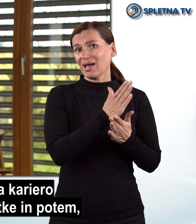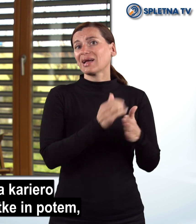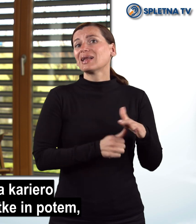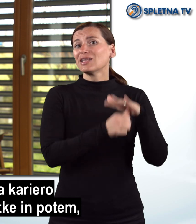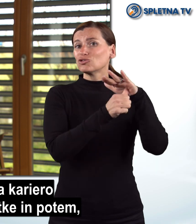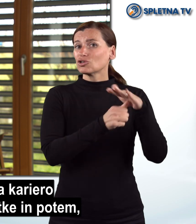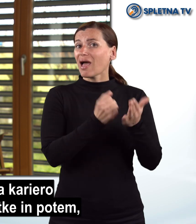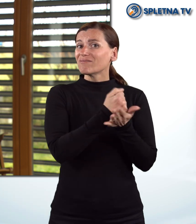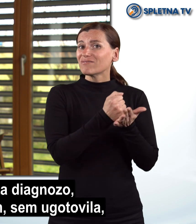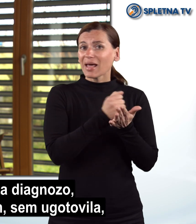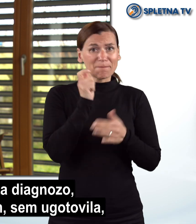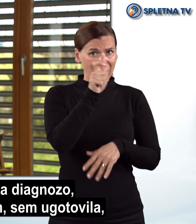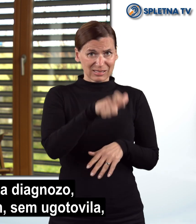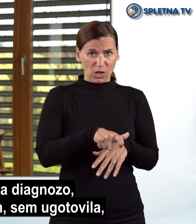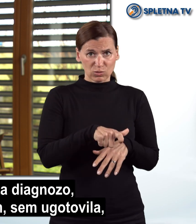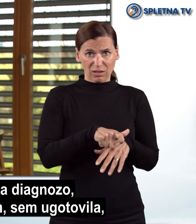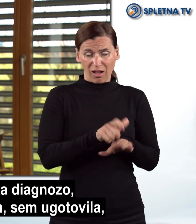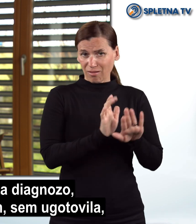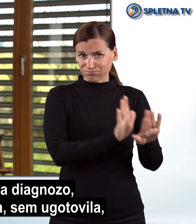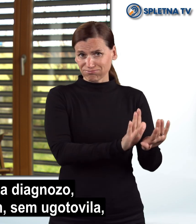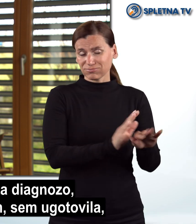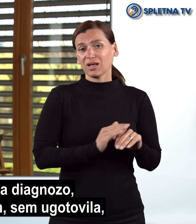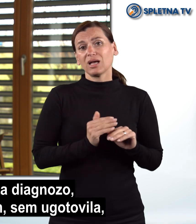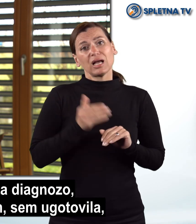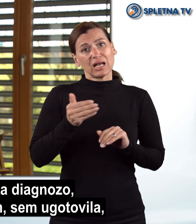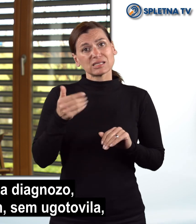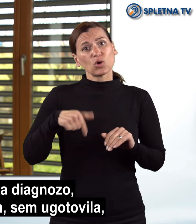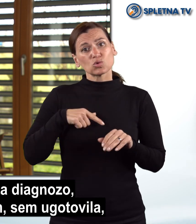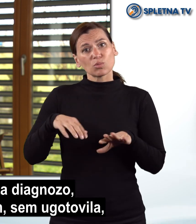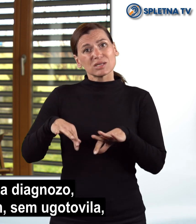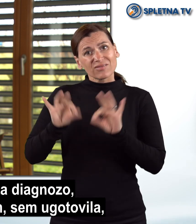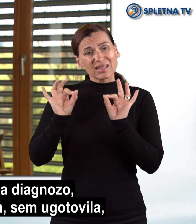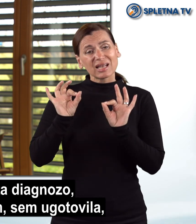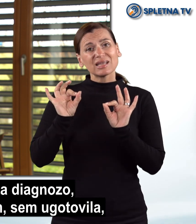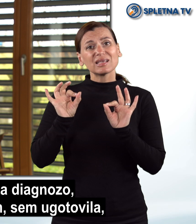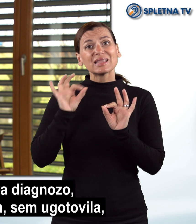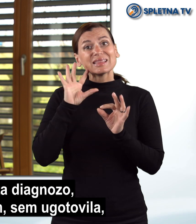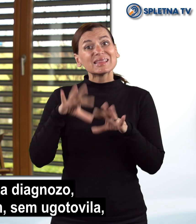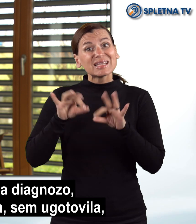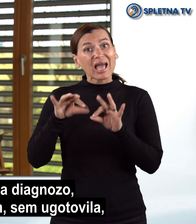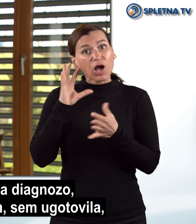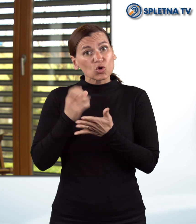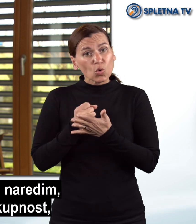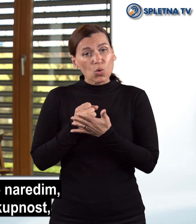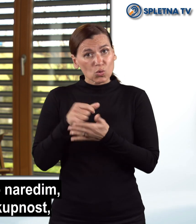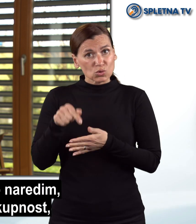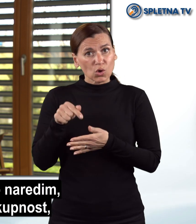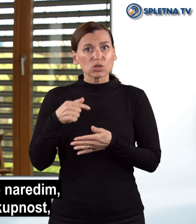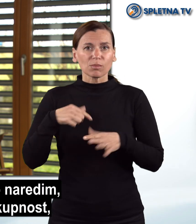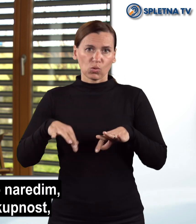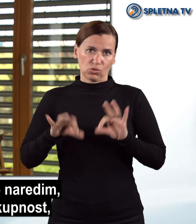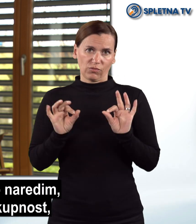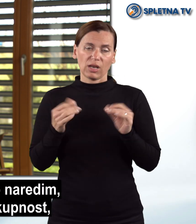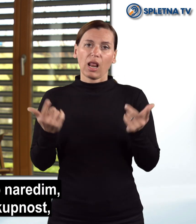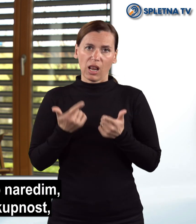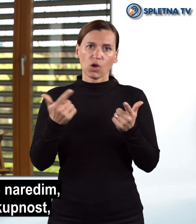farmacevtke in potem, ko smo izvedeli za diagnozo, nekaj mesecev potem, sem ugotovila, da